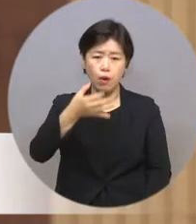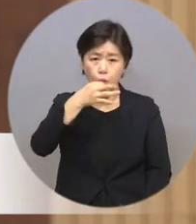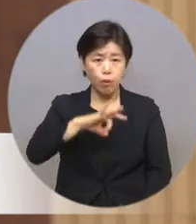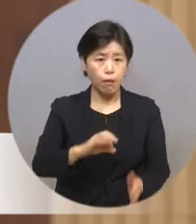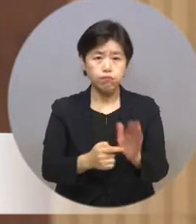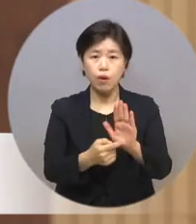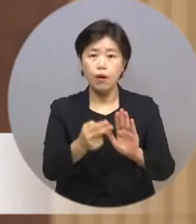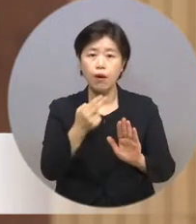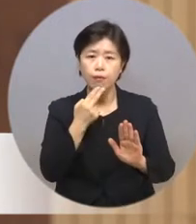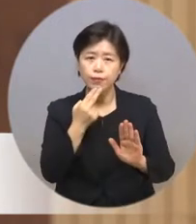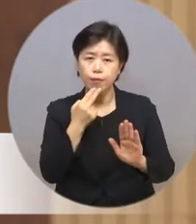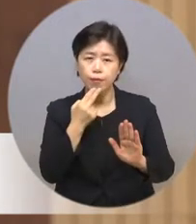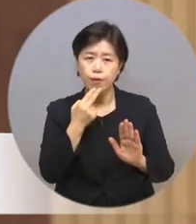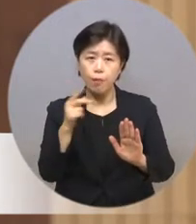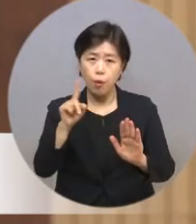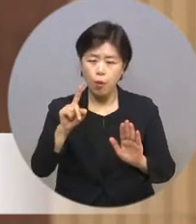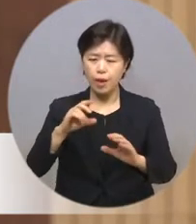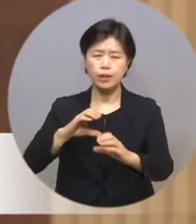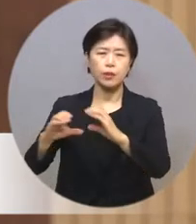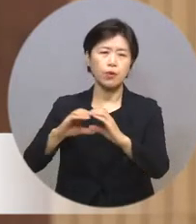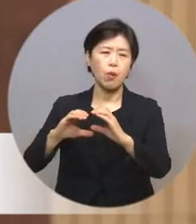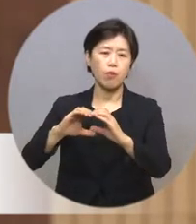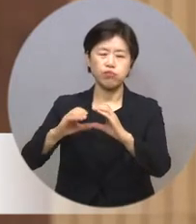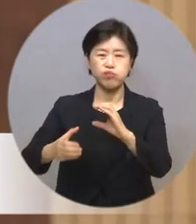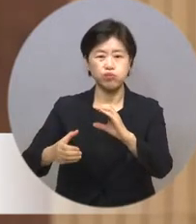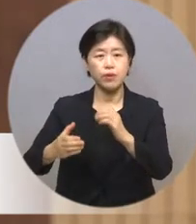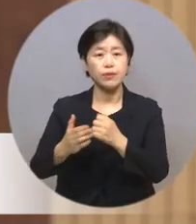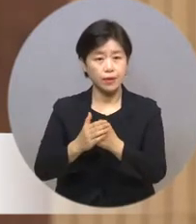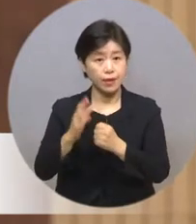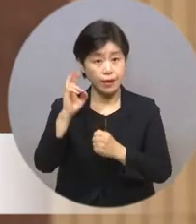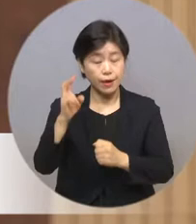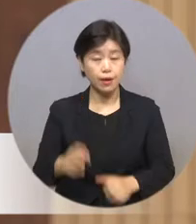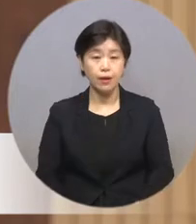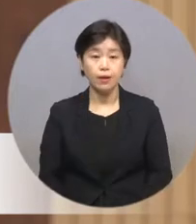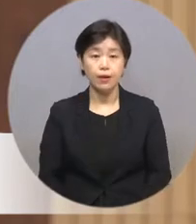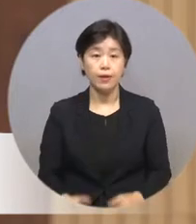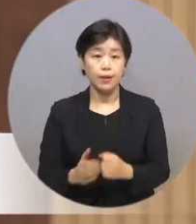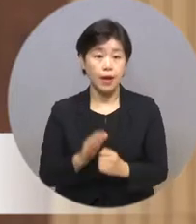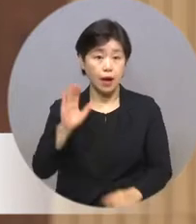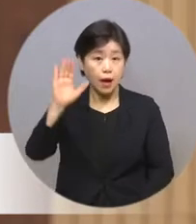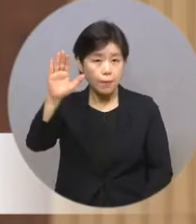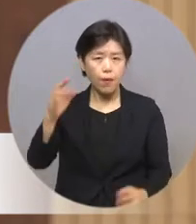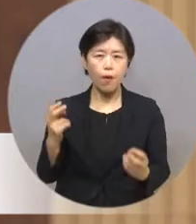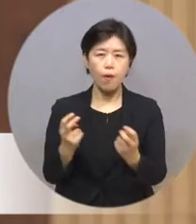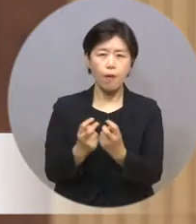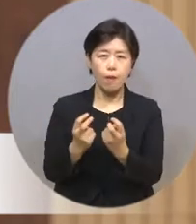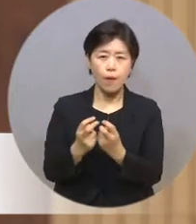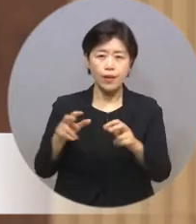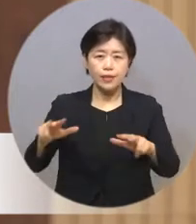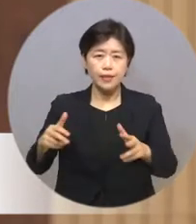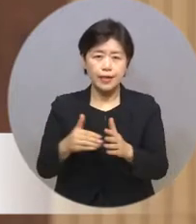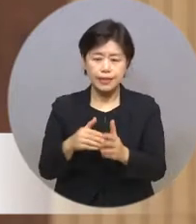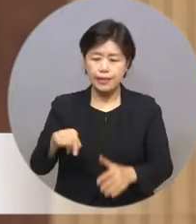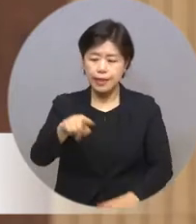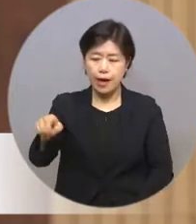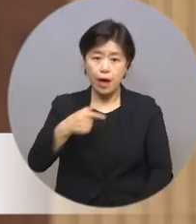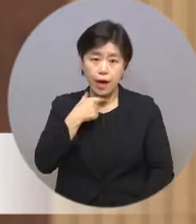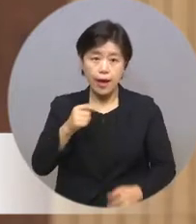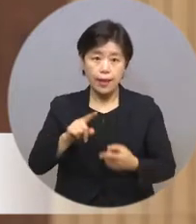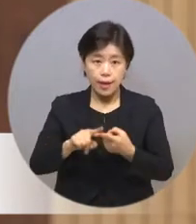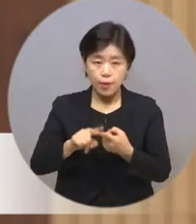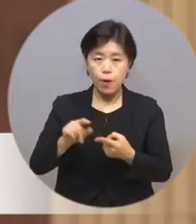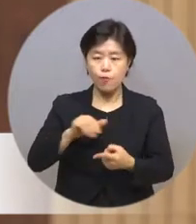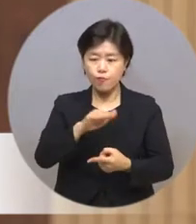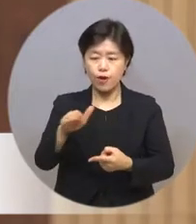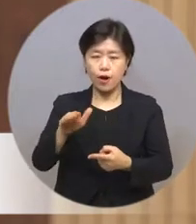효과가 나지 않은 것도 이러한 소통의 문제이고 과연 우리가 어떻게 그동안 소유자들의 니즈에 반응하는